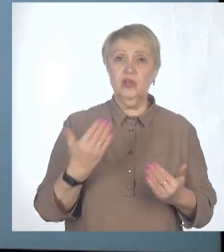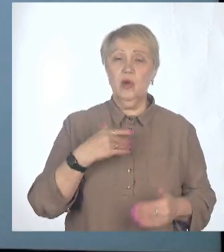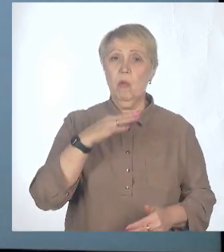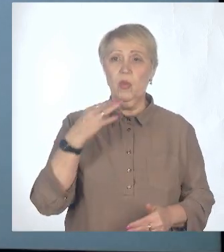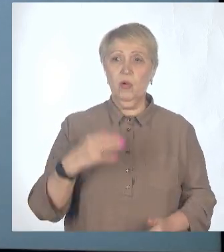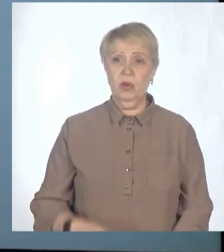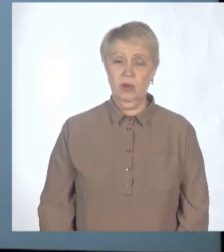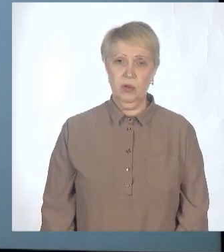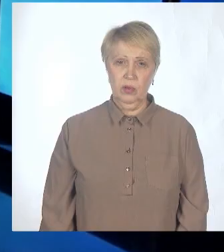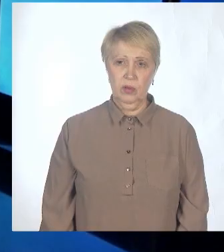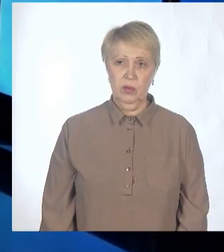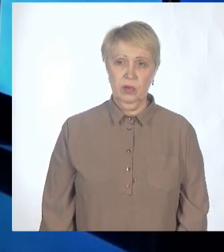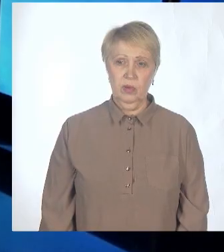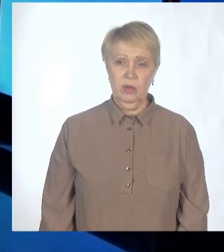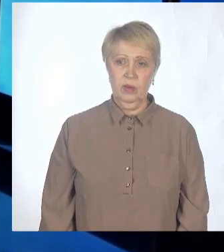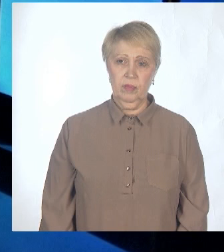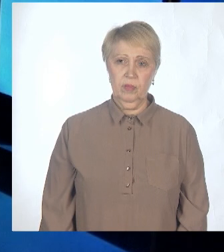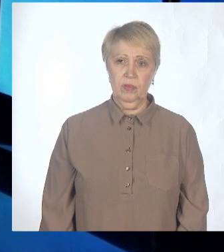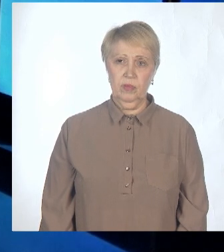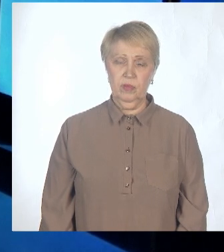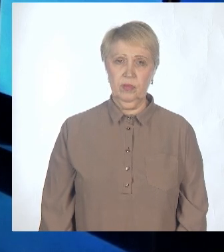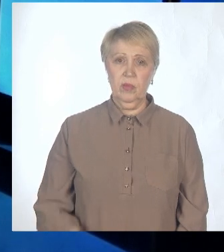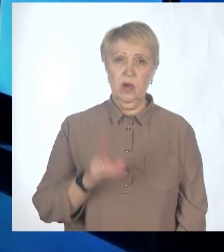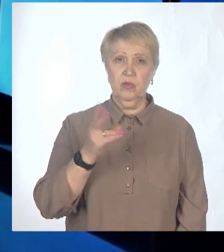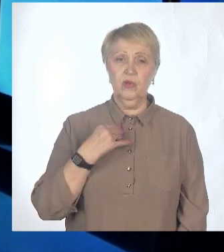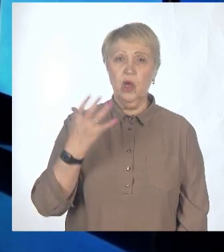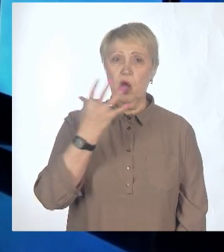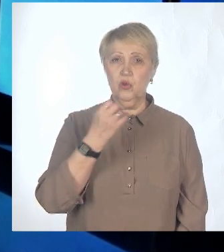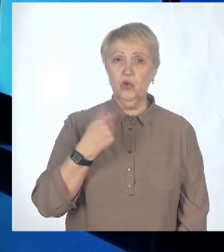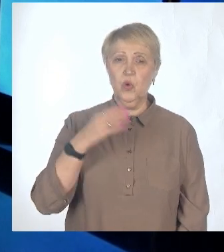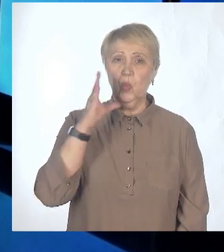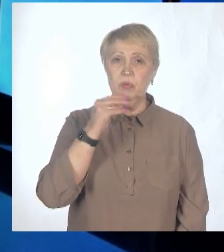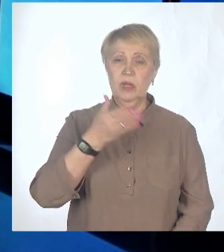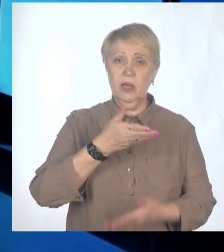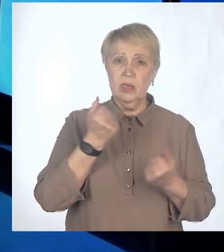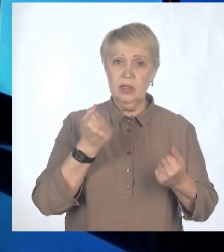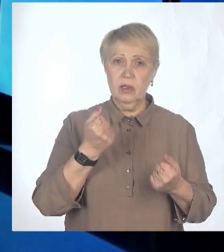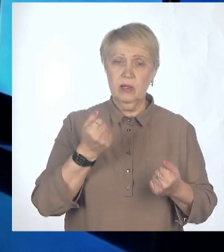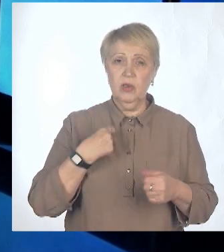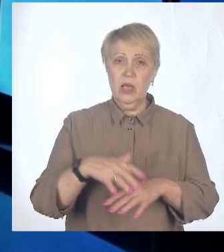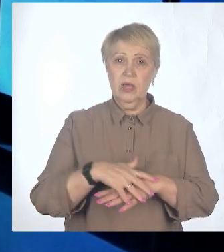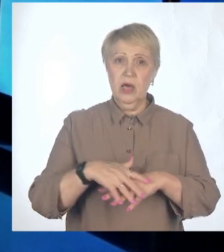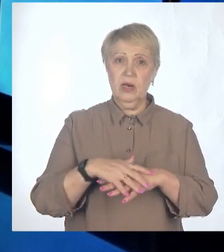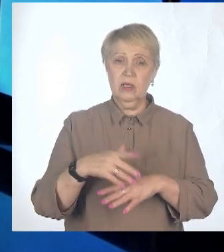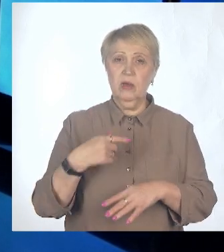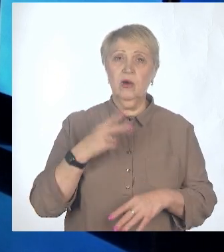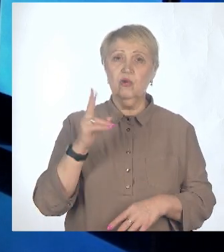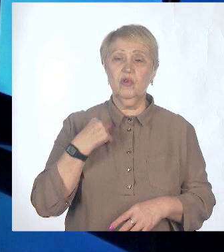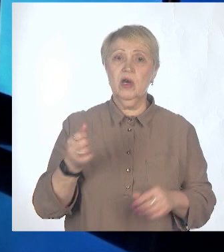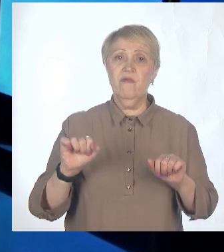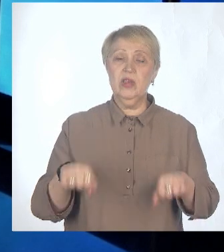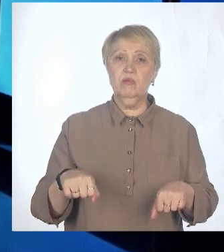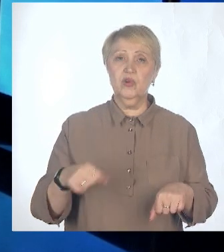об обратном. Поэтому кто-то еще не успел сориентироваться на рынке, кто-то, возможно,